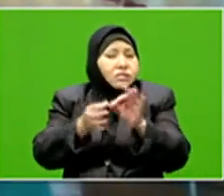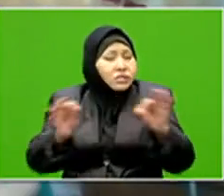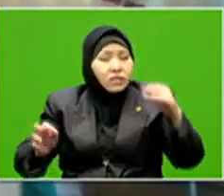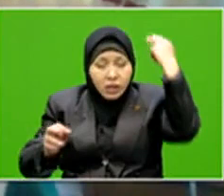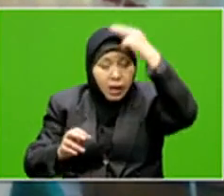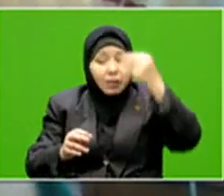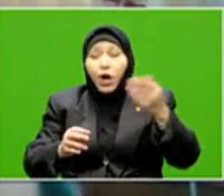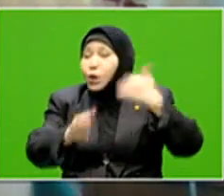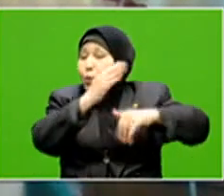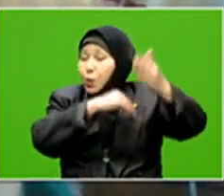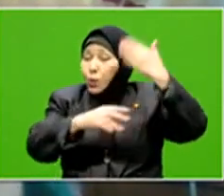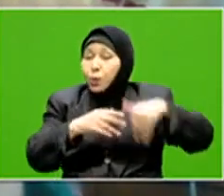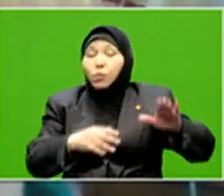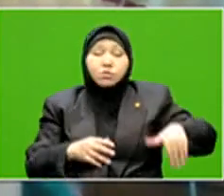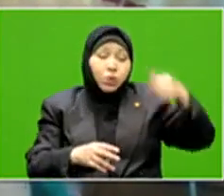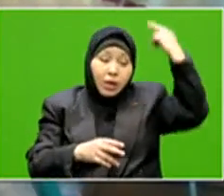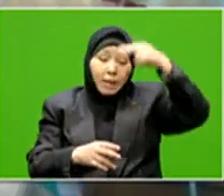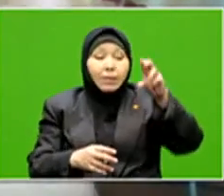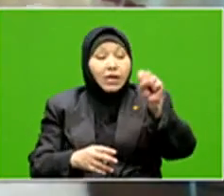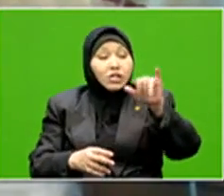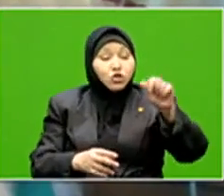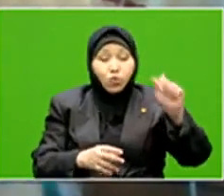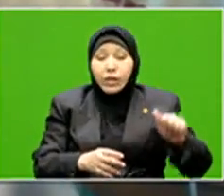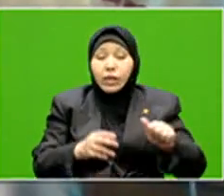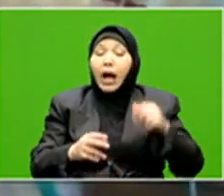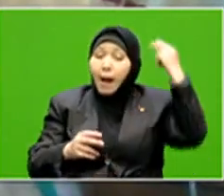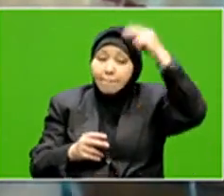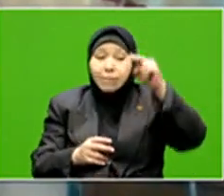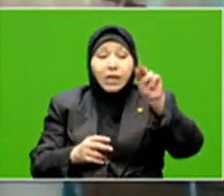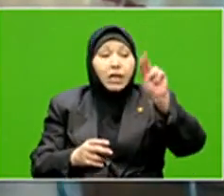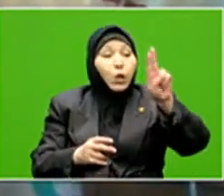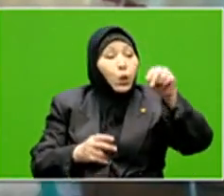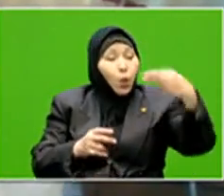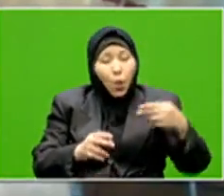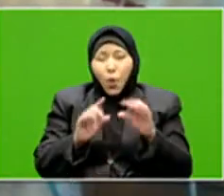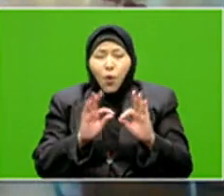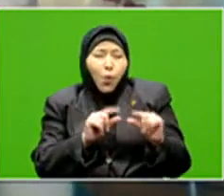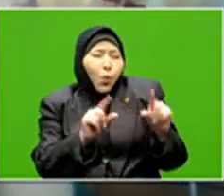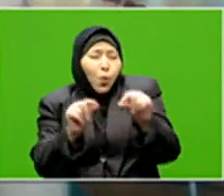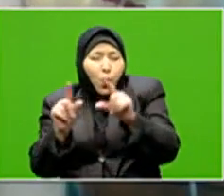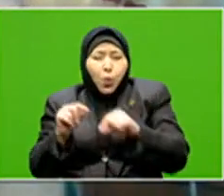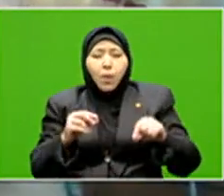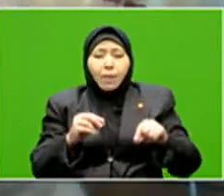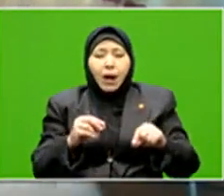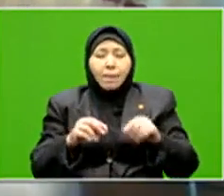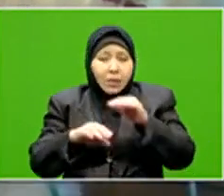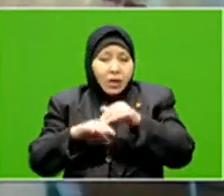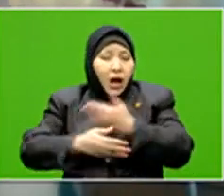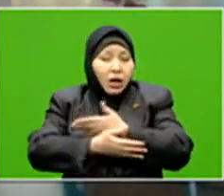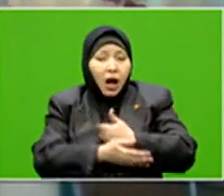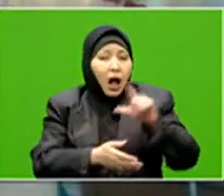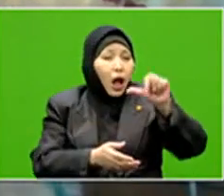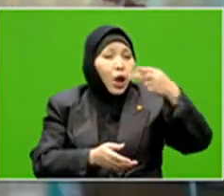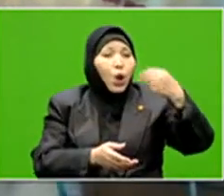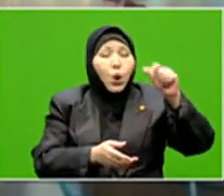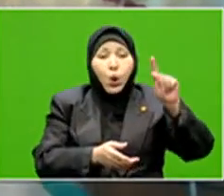kita sebelum bicara Nabi Syuaib. Kita lihatkan kisah Nabi Nuh yang berhadapan dengan fitnah ujian pada anaknya. Nabi Lut yang